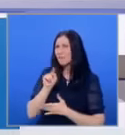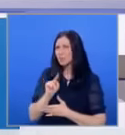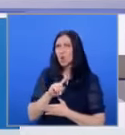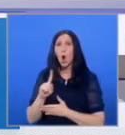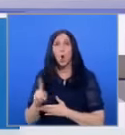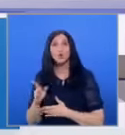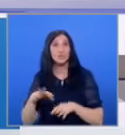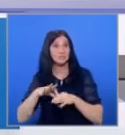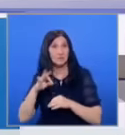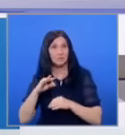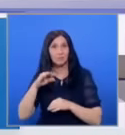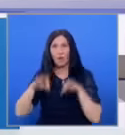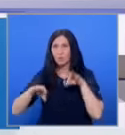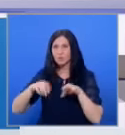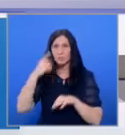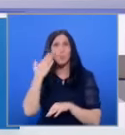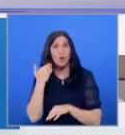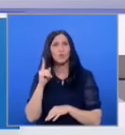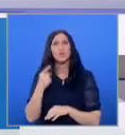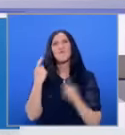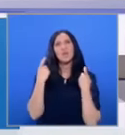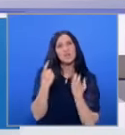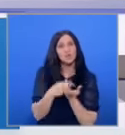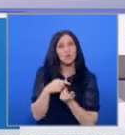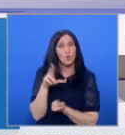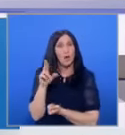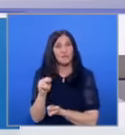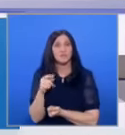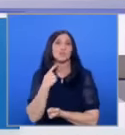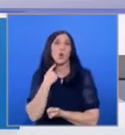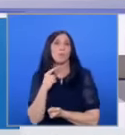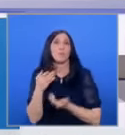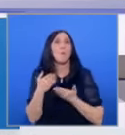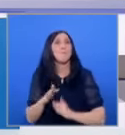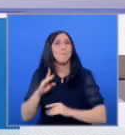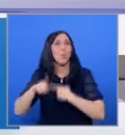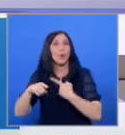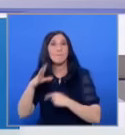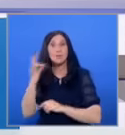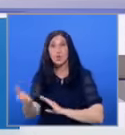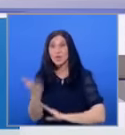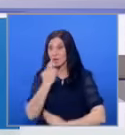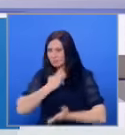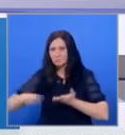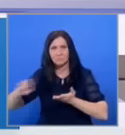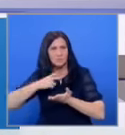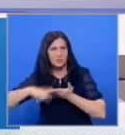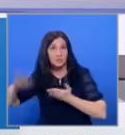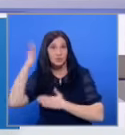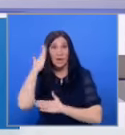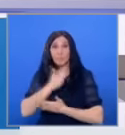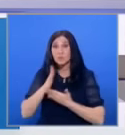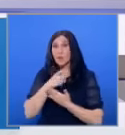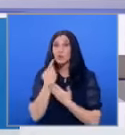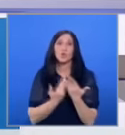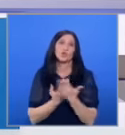ще изберат да гласуват младите, които в Гърция често наричат изгубеното поколение. С 500 000 напуснали страната в последните години